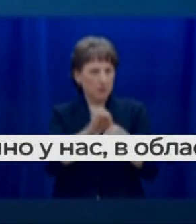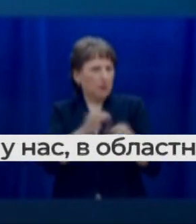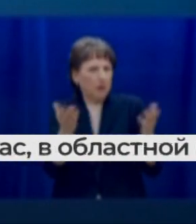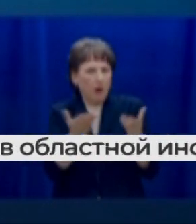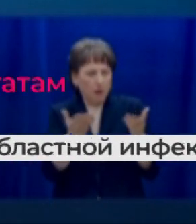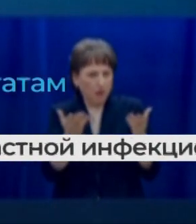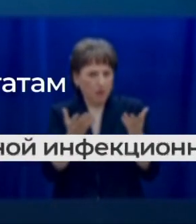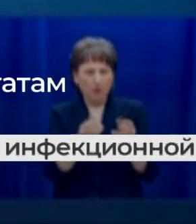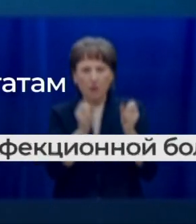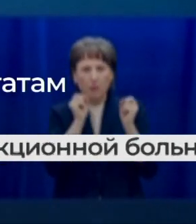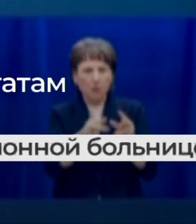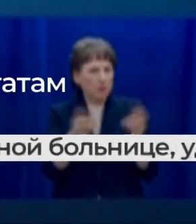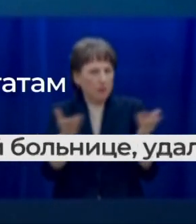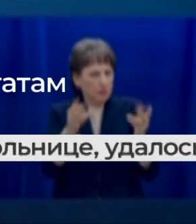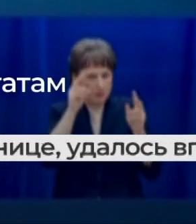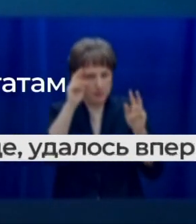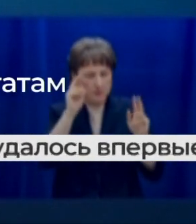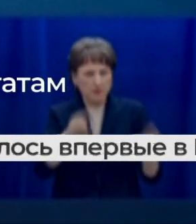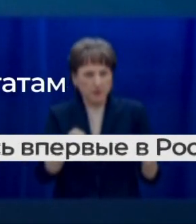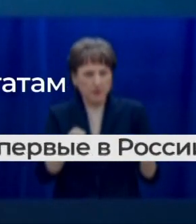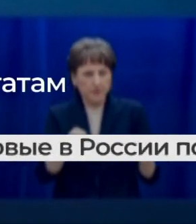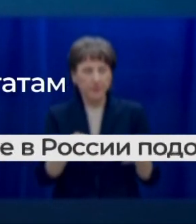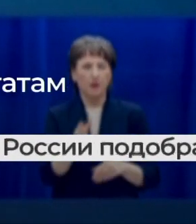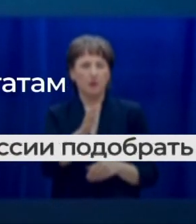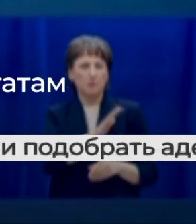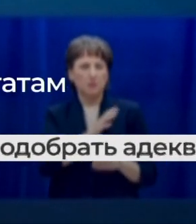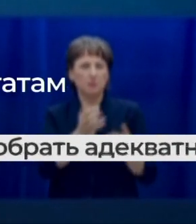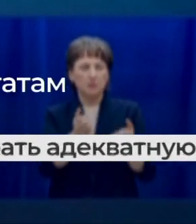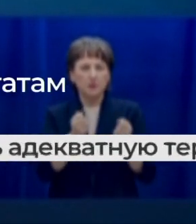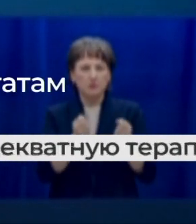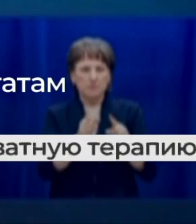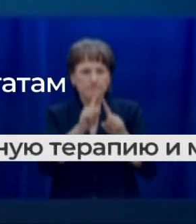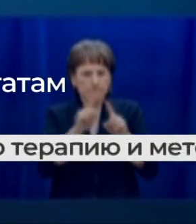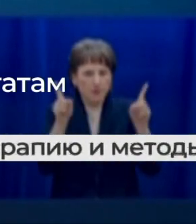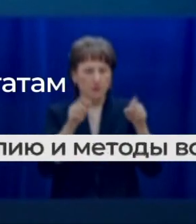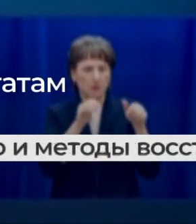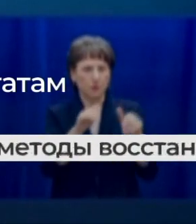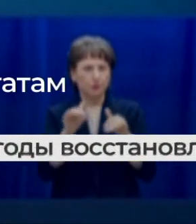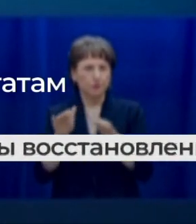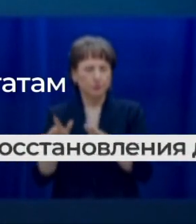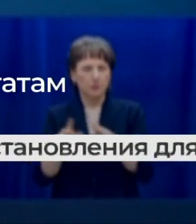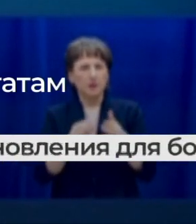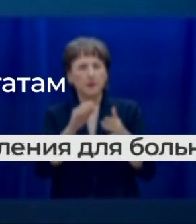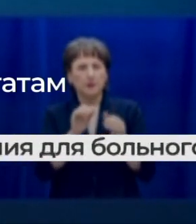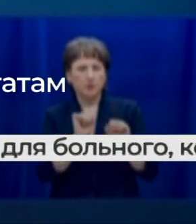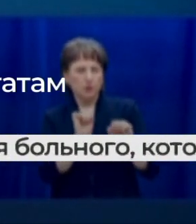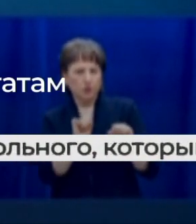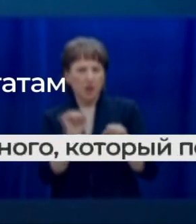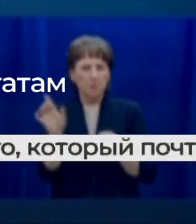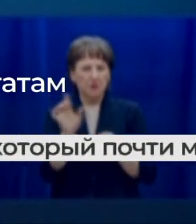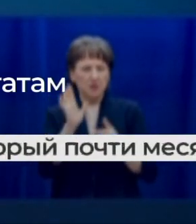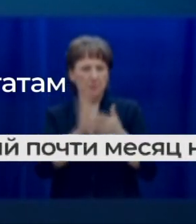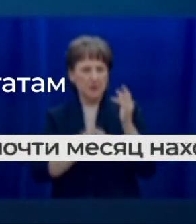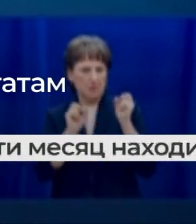вируса, степень его патогенности. Были приняты беспрецедентные меры по обеспечению